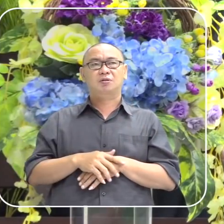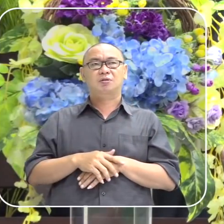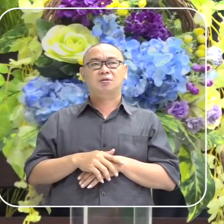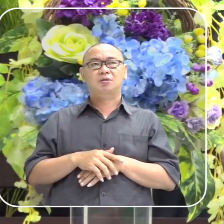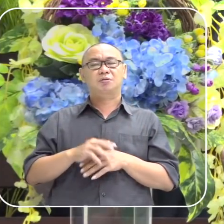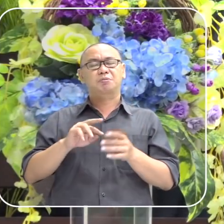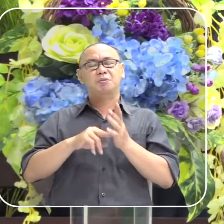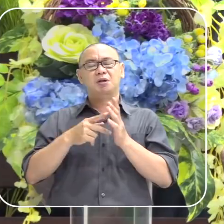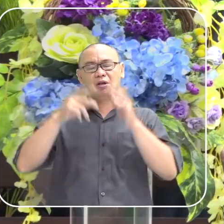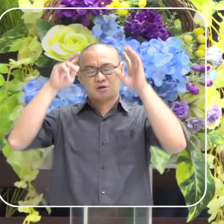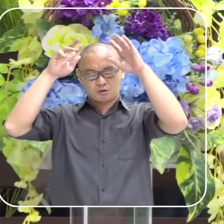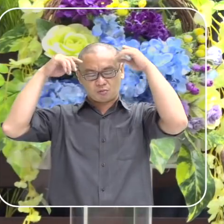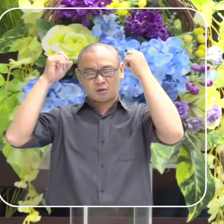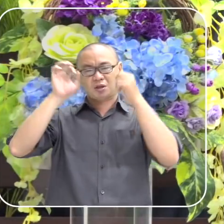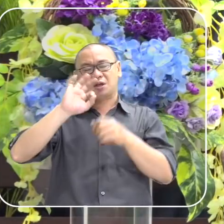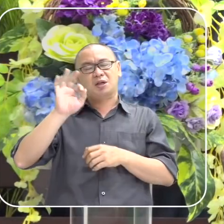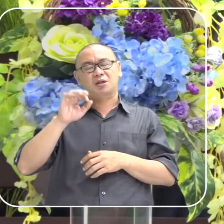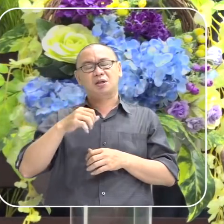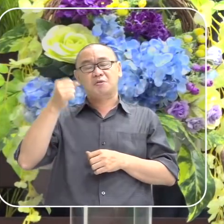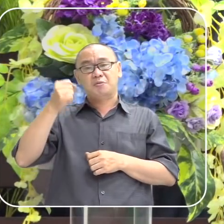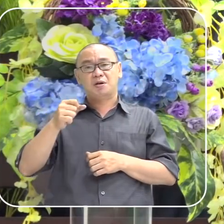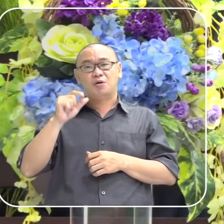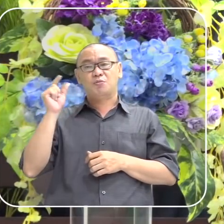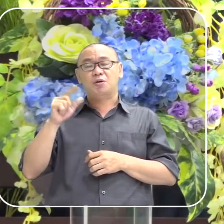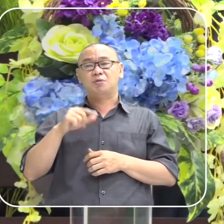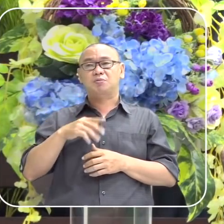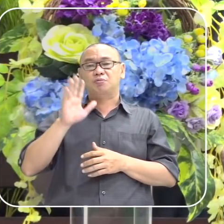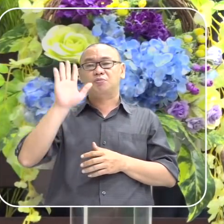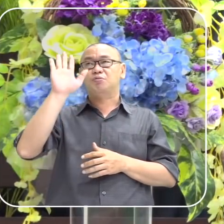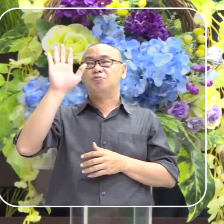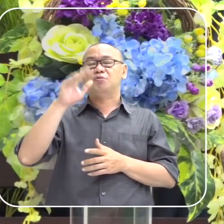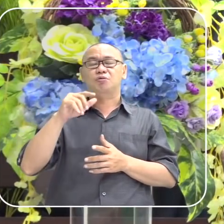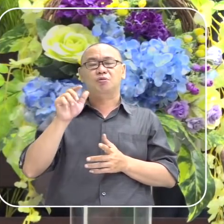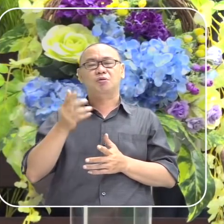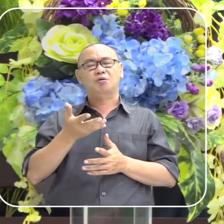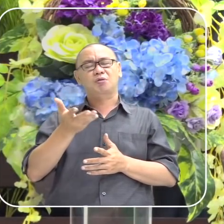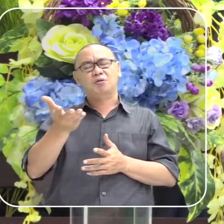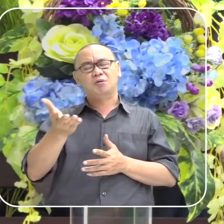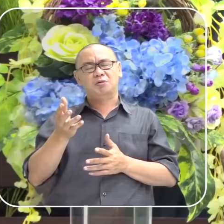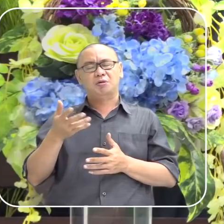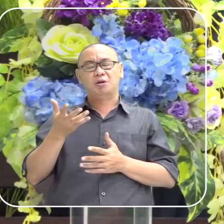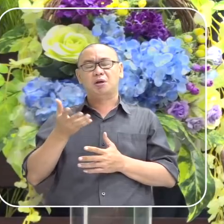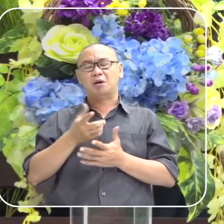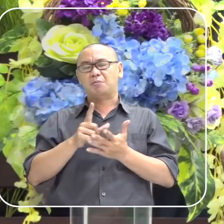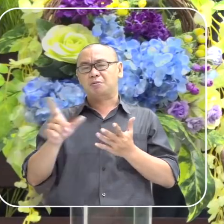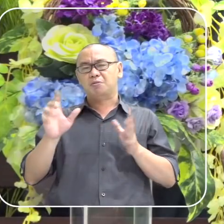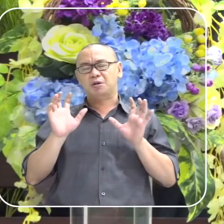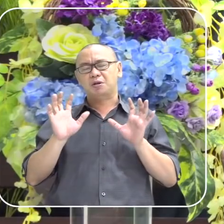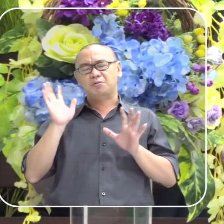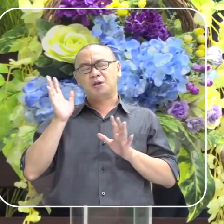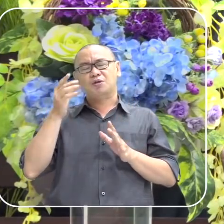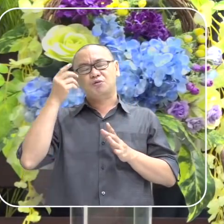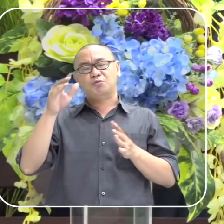terlantar, ibarat domba yang tanpa gembala. Umat-Mu Kau perlengkapi dengan banyak pelayan